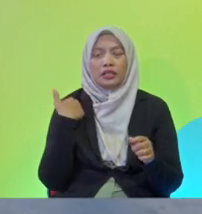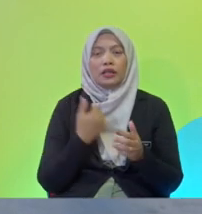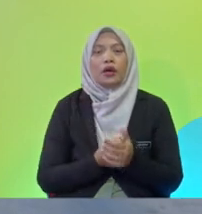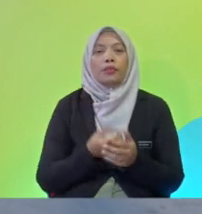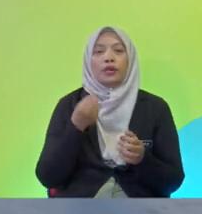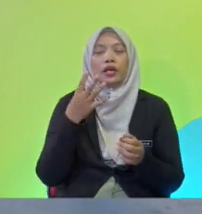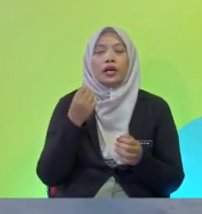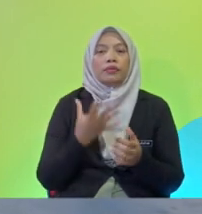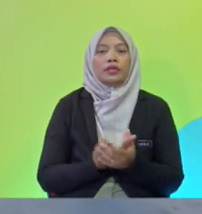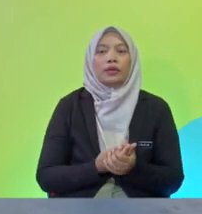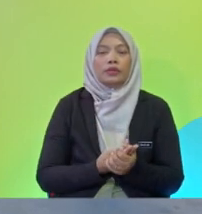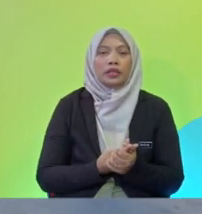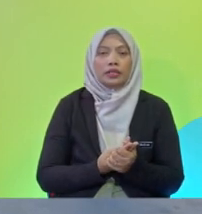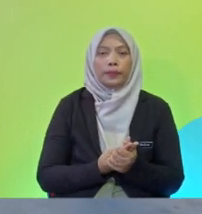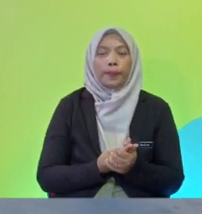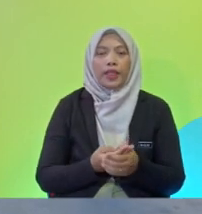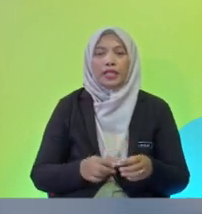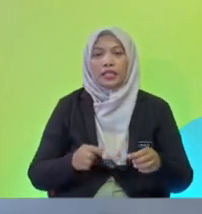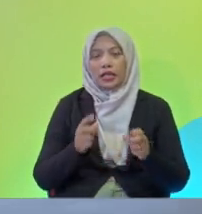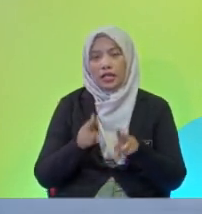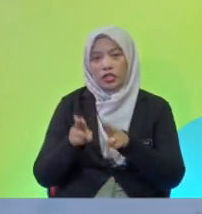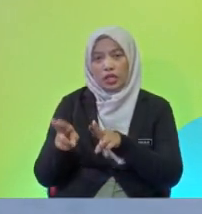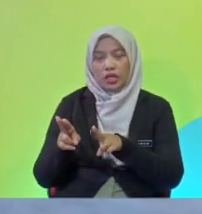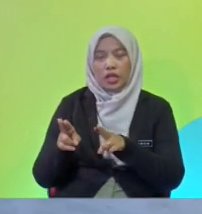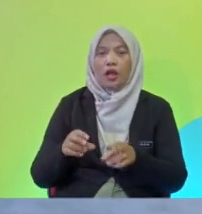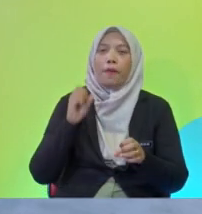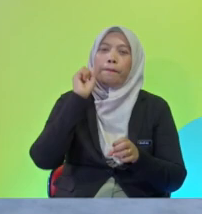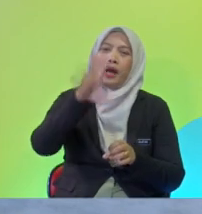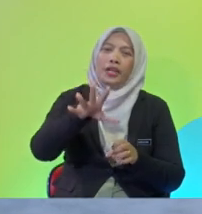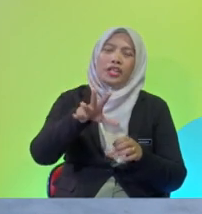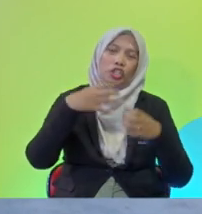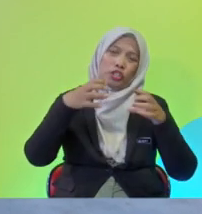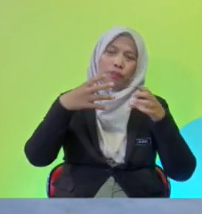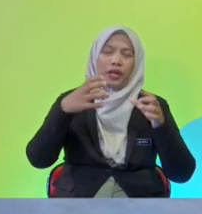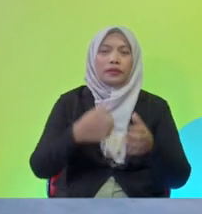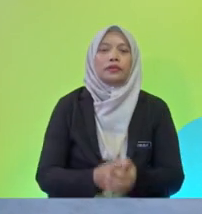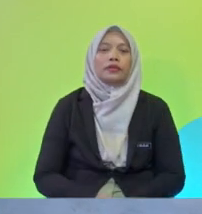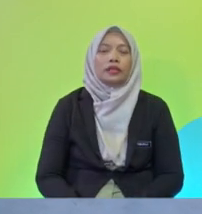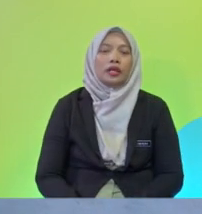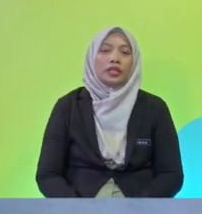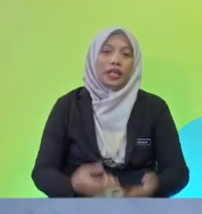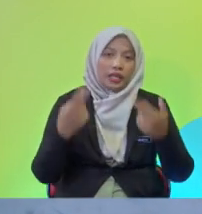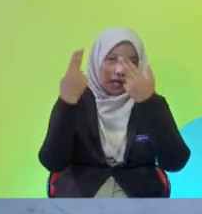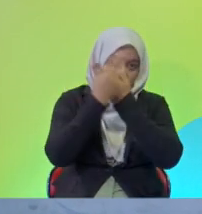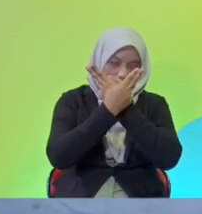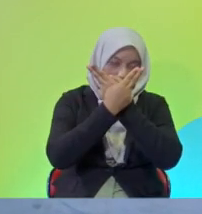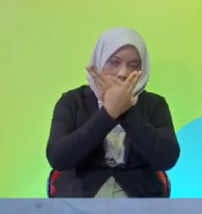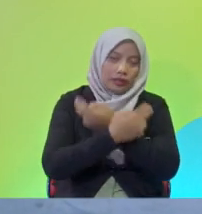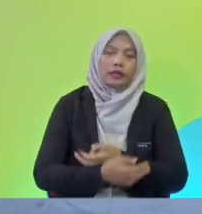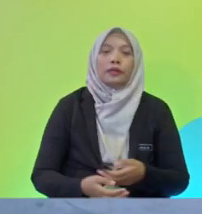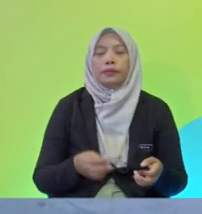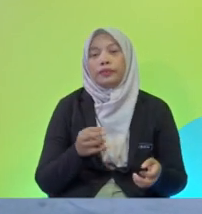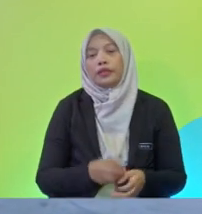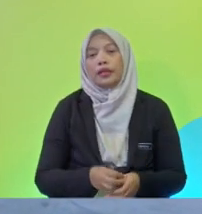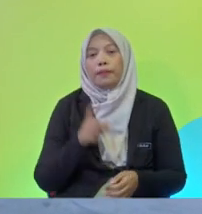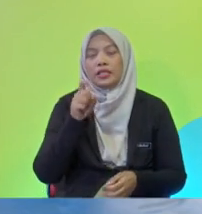boleh baling dengan pantas. Sebab tu dia duduk di depan. Tetapi kalau dia tidak ada perisai, saya yakin dia tidak akan berada di depan. Okey.